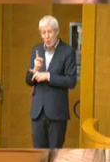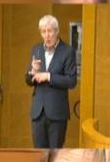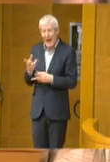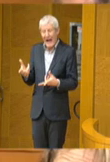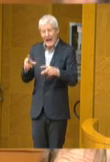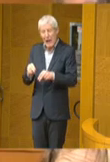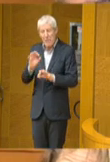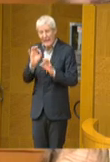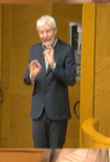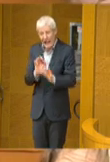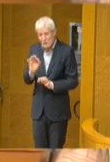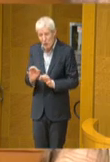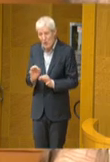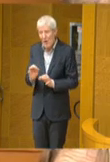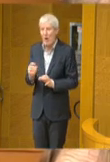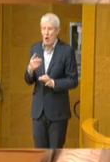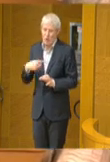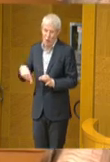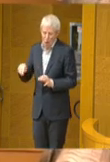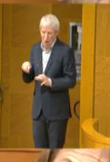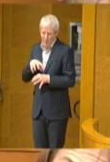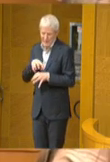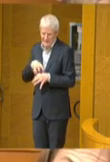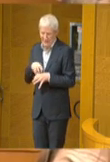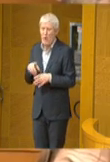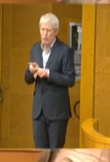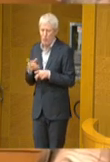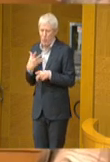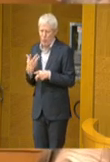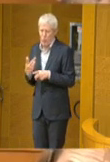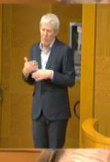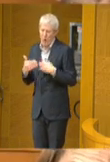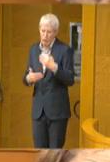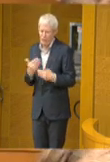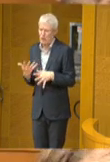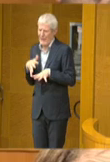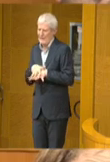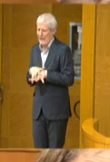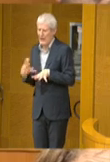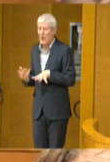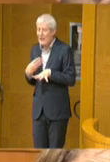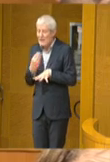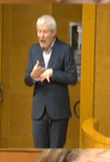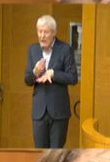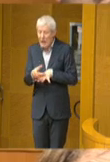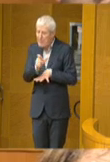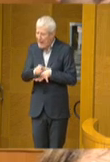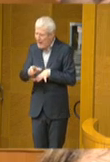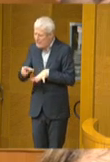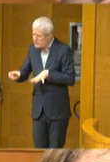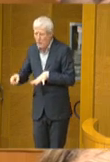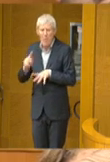noi attraverso un processo integrato cerchiamo di garantire al personale ferito e anche ai